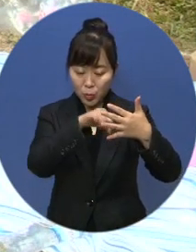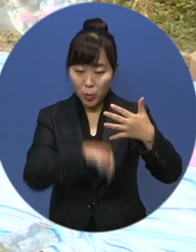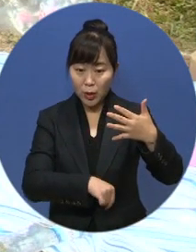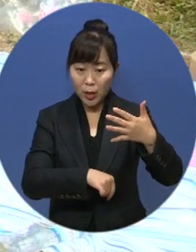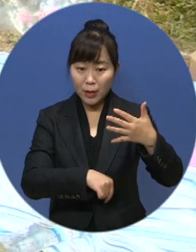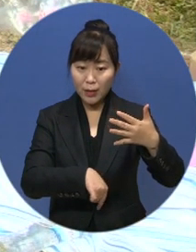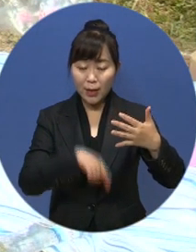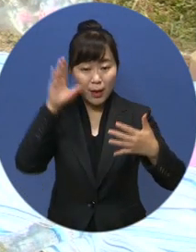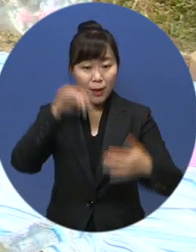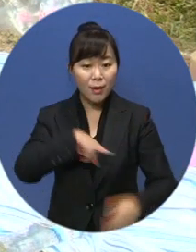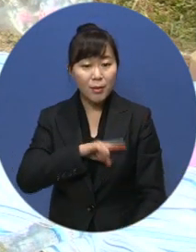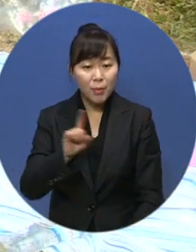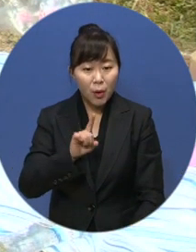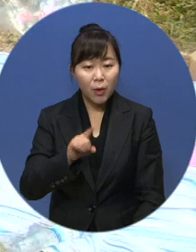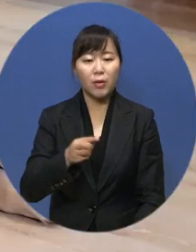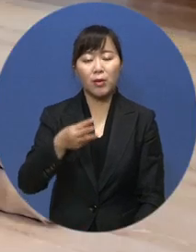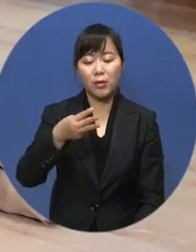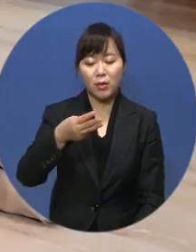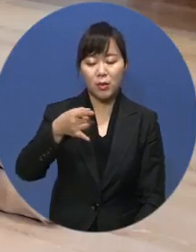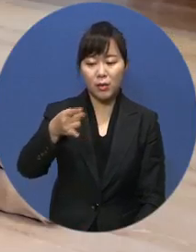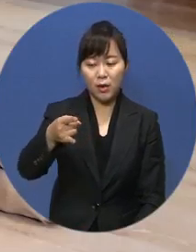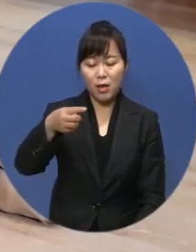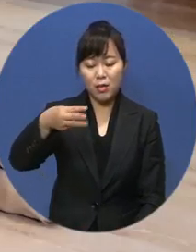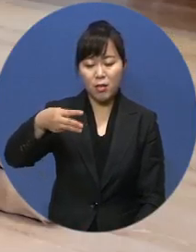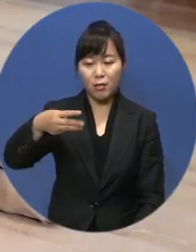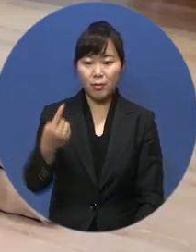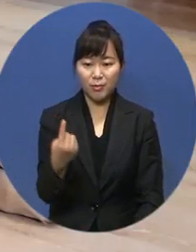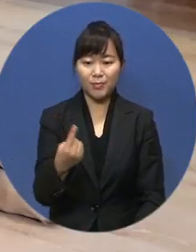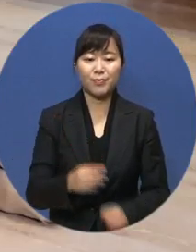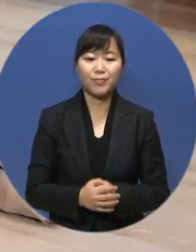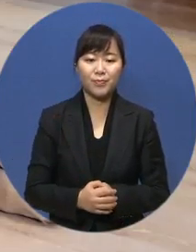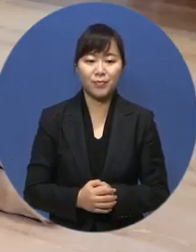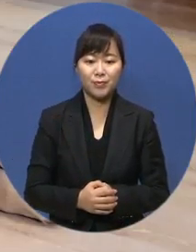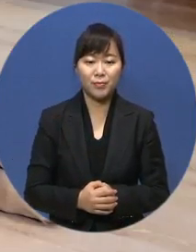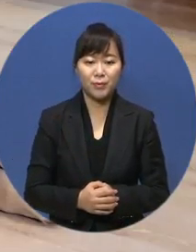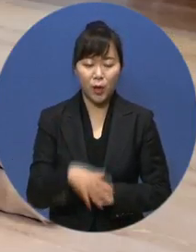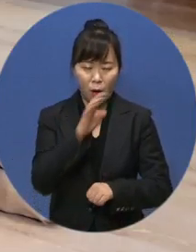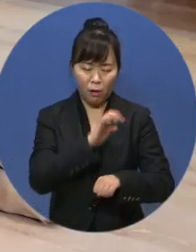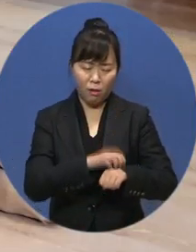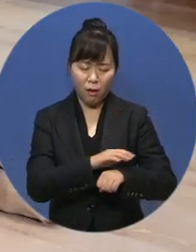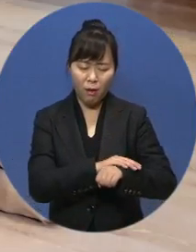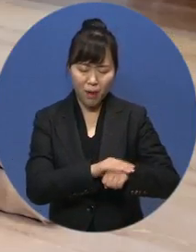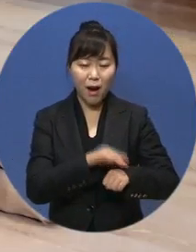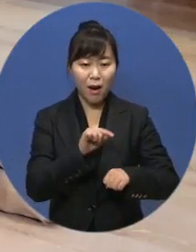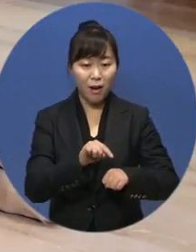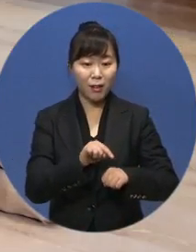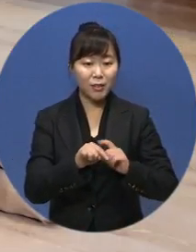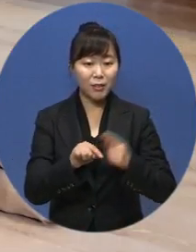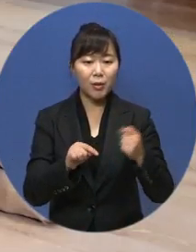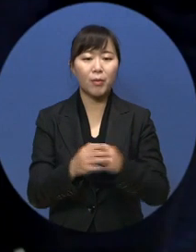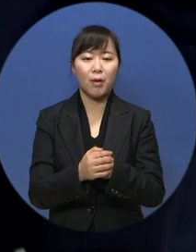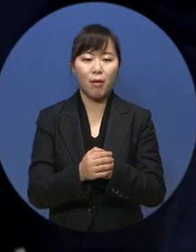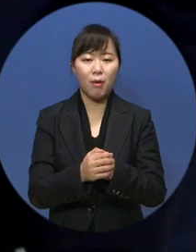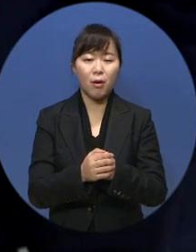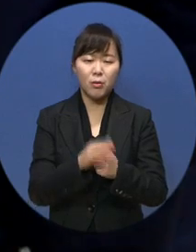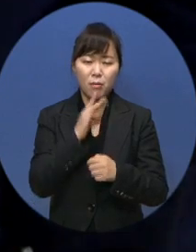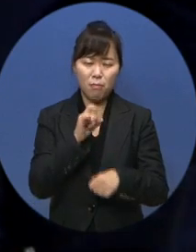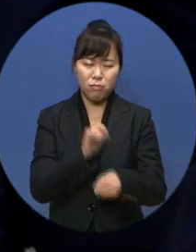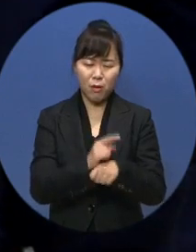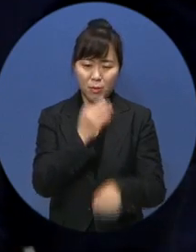주인공은 골든 리트리버 레토 입니다 잘 훈련된 벧후 는 소품이 아주